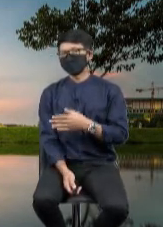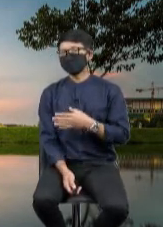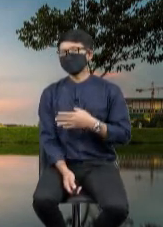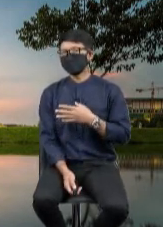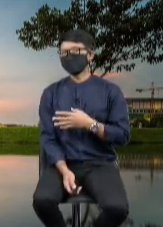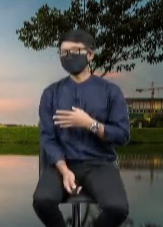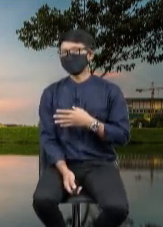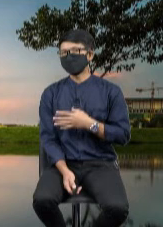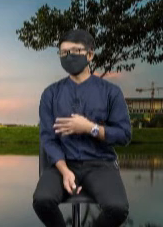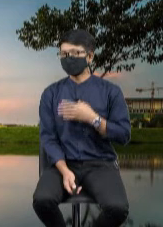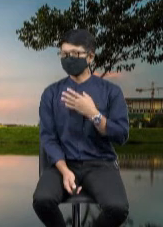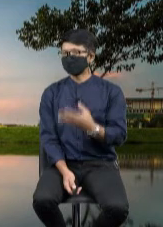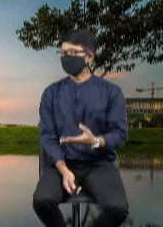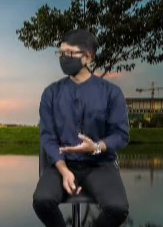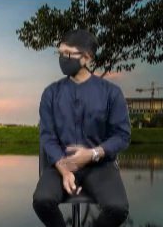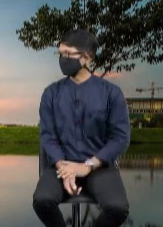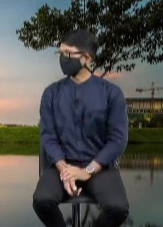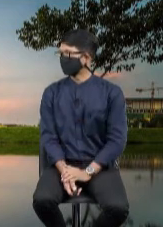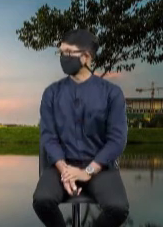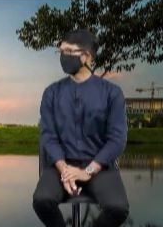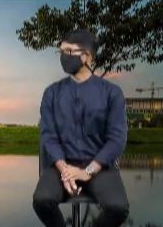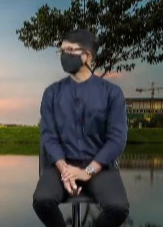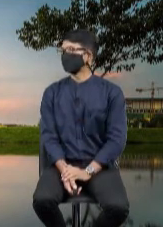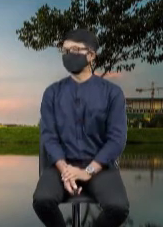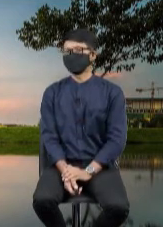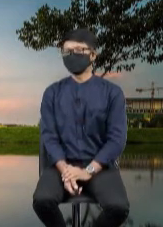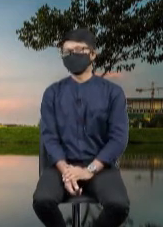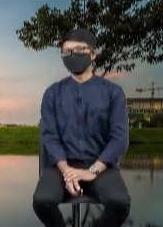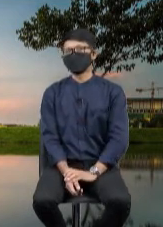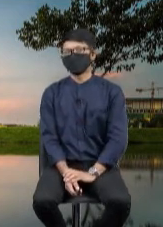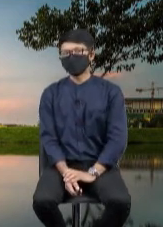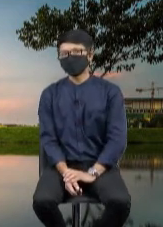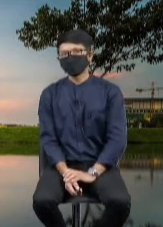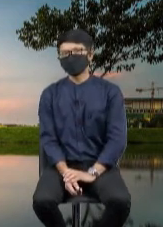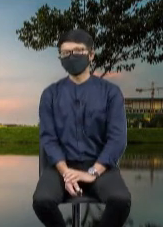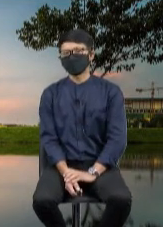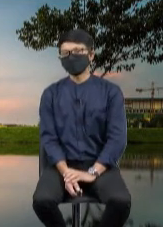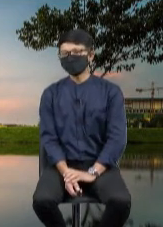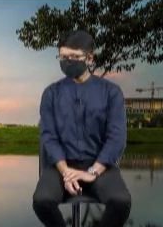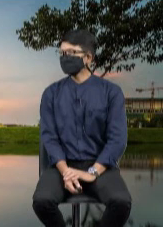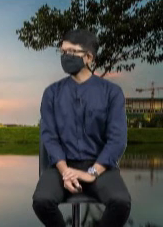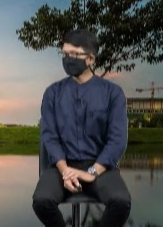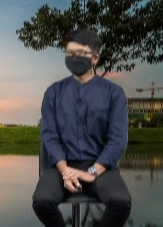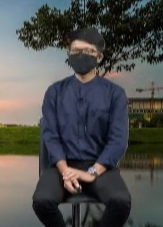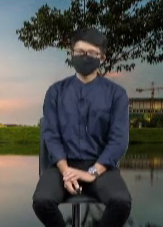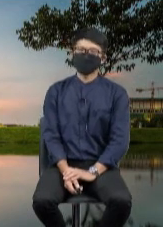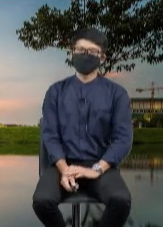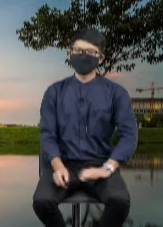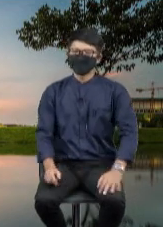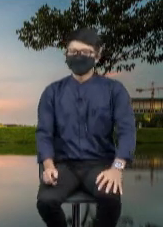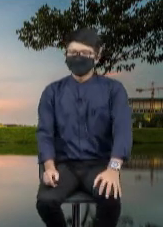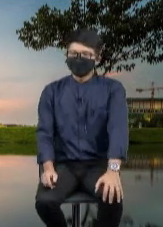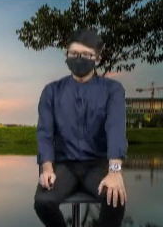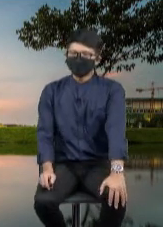คือเราต้องป้องกันน้ำไม่ให้ไหลเข้ามาในพื้นที่คูน้ำด้านในของมหาวิทยาลัยนะครับอันนี้ก็เป็นแนวป้องกันครับ คือไม่ให้มันไหลย้อนกลับเข้ามานะ ใช่